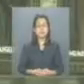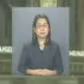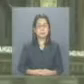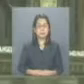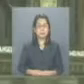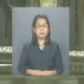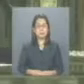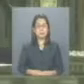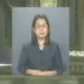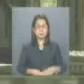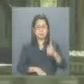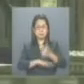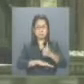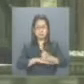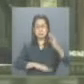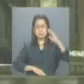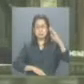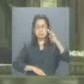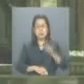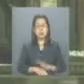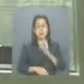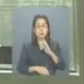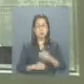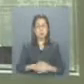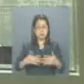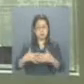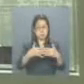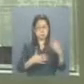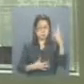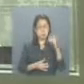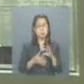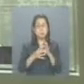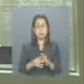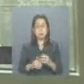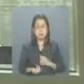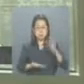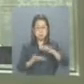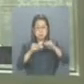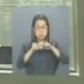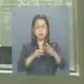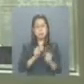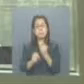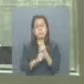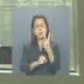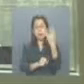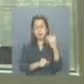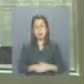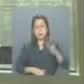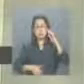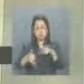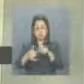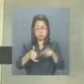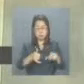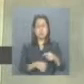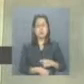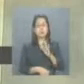อเมริกันแสดงความกังวลหลังหนังสือพิมพ์ Los Angeles Times ตีพิมพ์ภาพถ่ายเมื่อ2ปีก่อนของทหารอเมริกันในอัฟกานิสถานที่ถ่าย